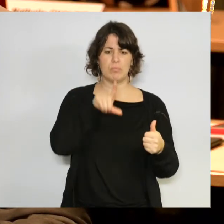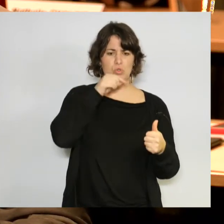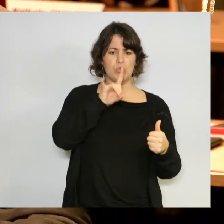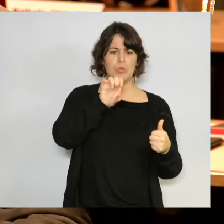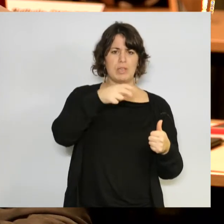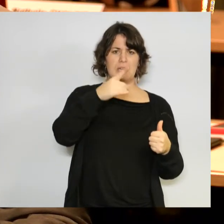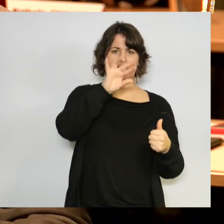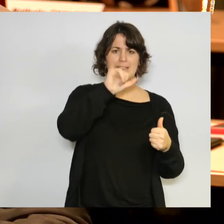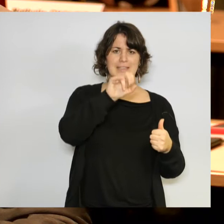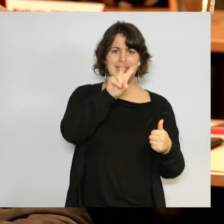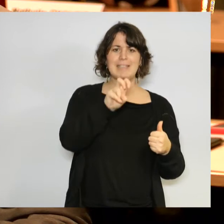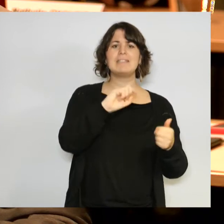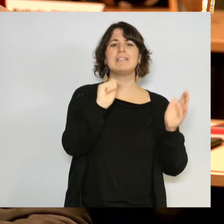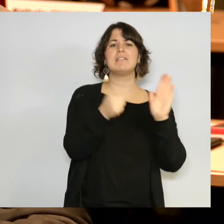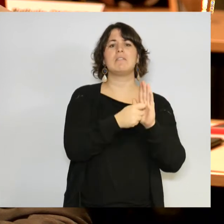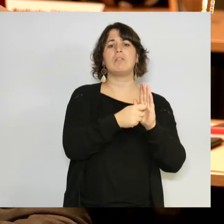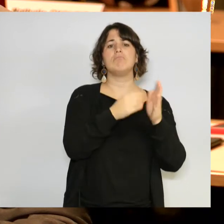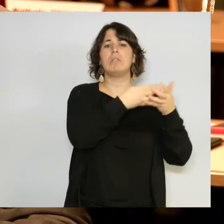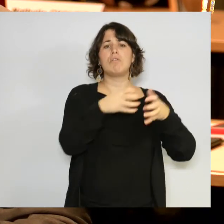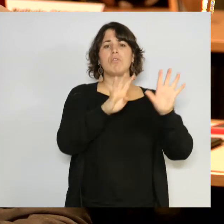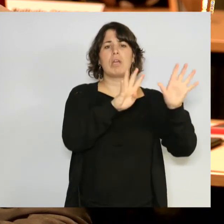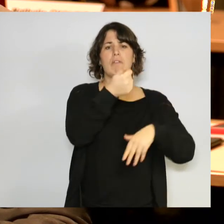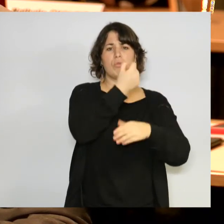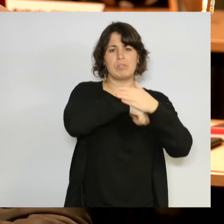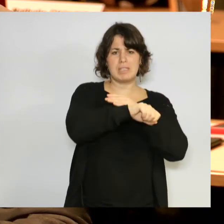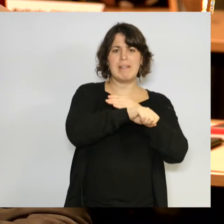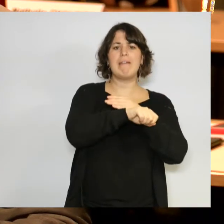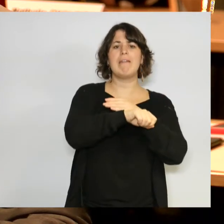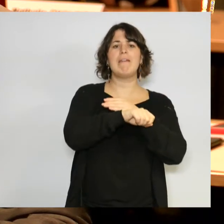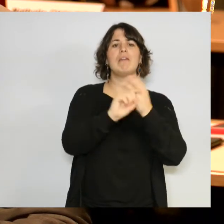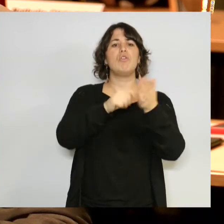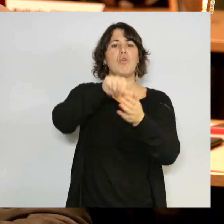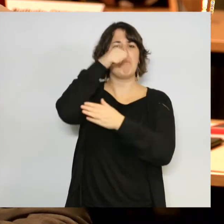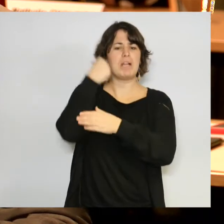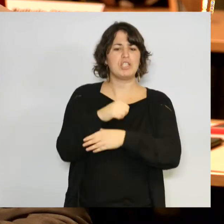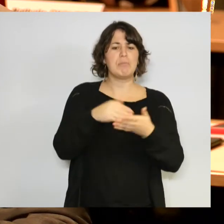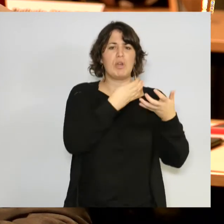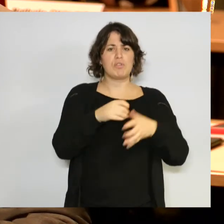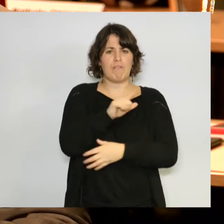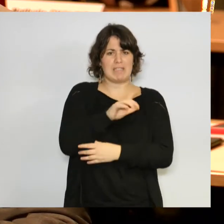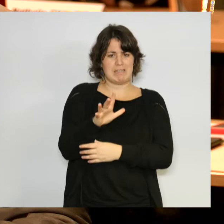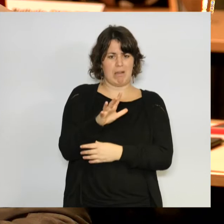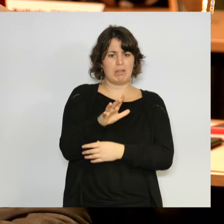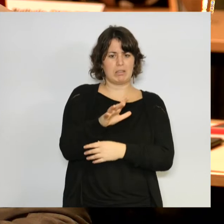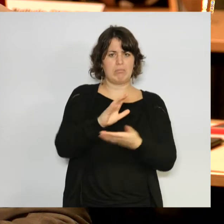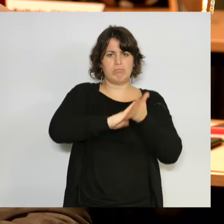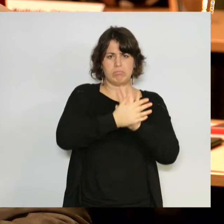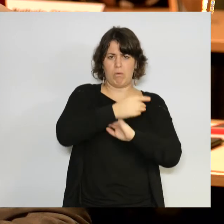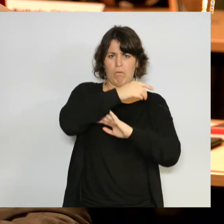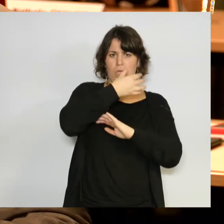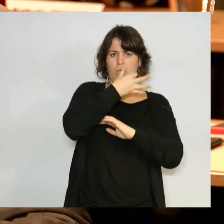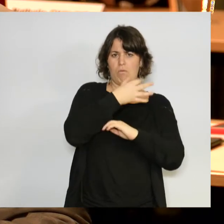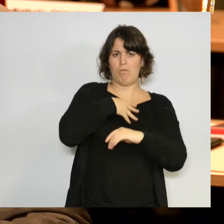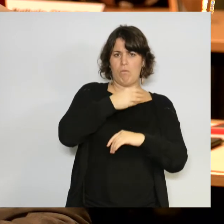le 26 juin 1891 en Belgique, naturalisé le 11 novembre 1925, engagé dans la catégorie de